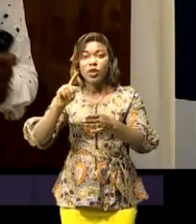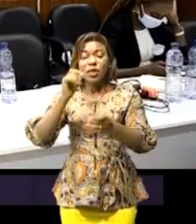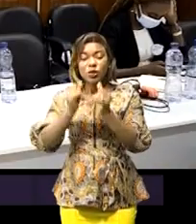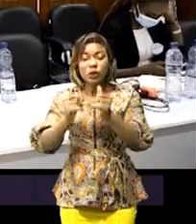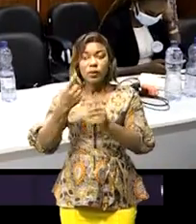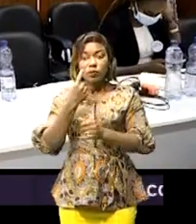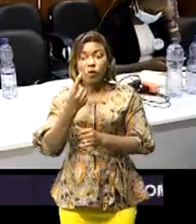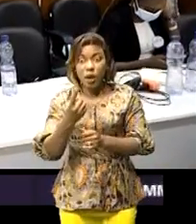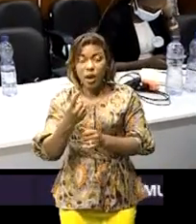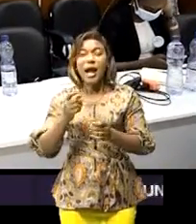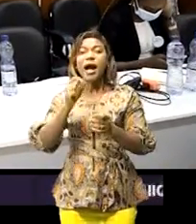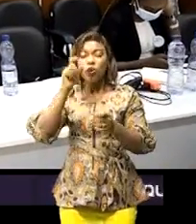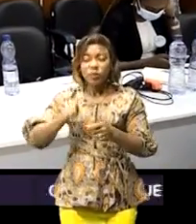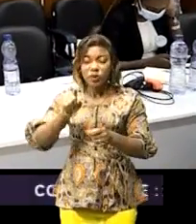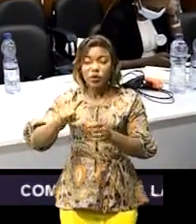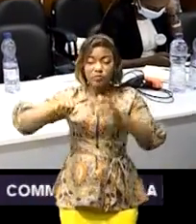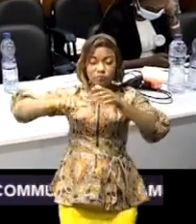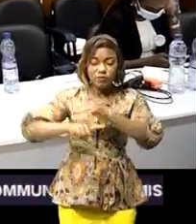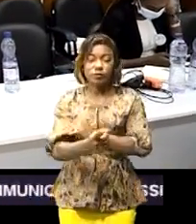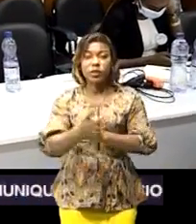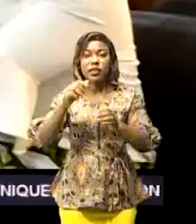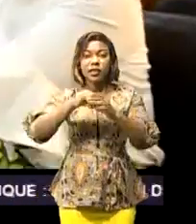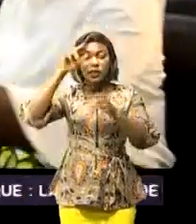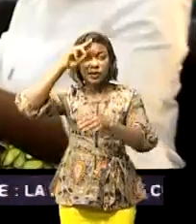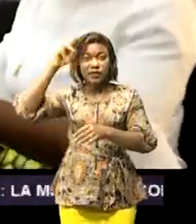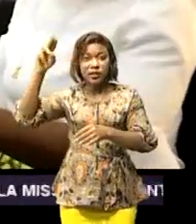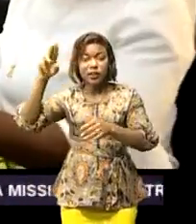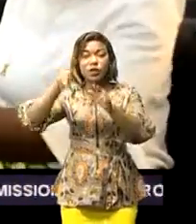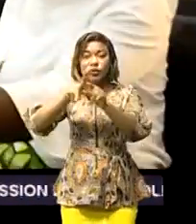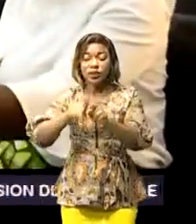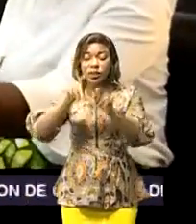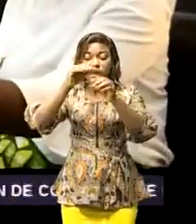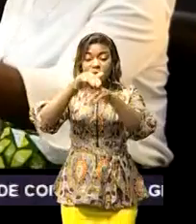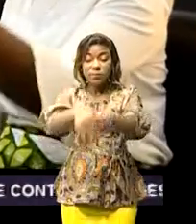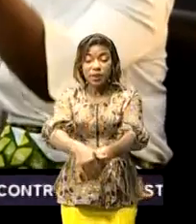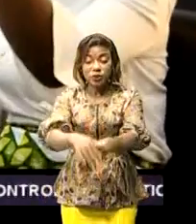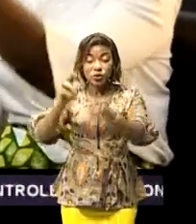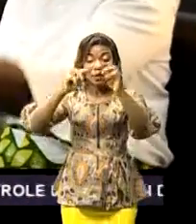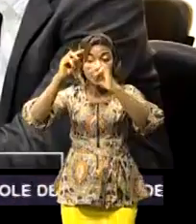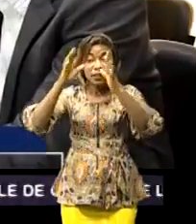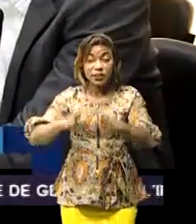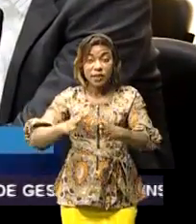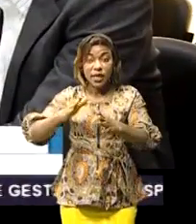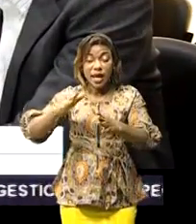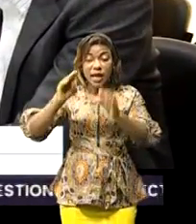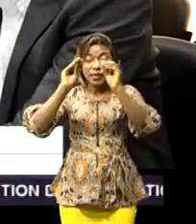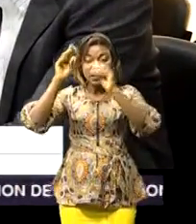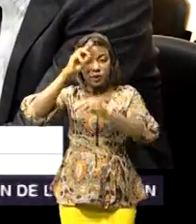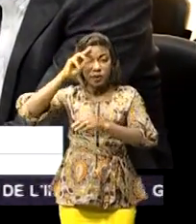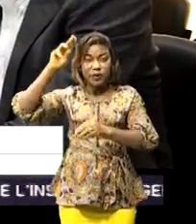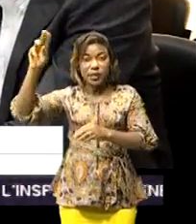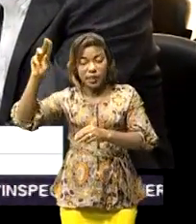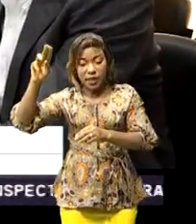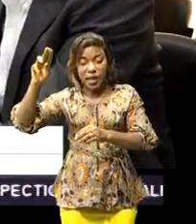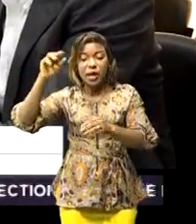des VSBG en milieu universitaire. Aussi, de booster l'implication du ministre de l'Enseignement supérieur et